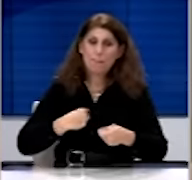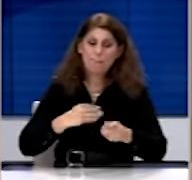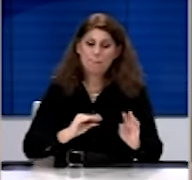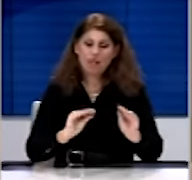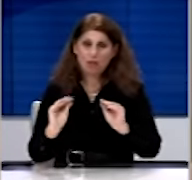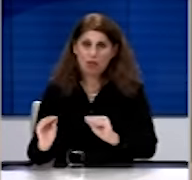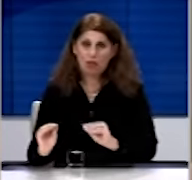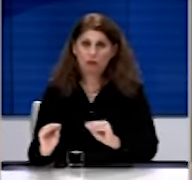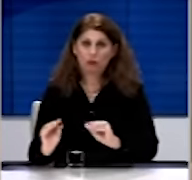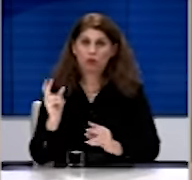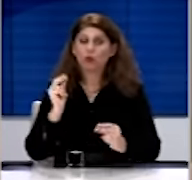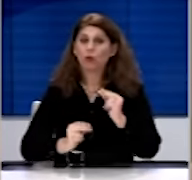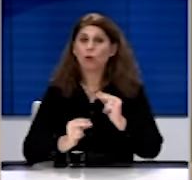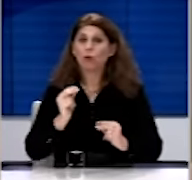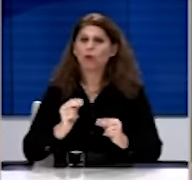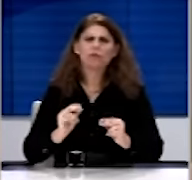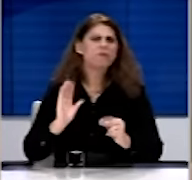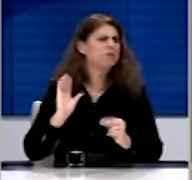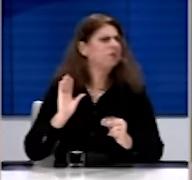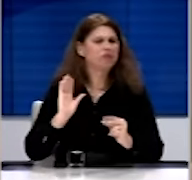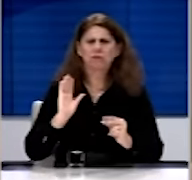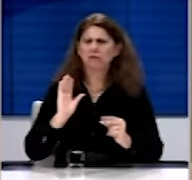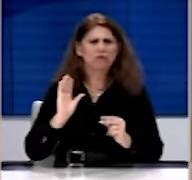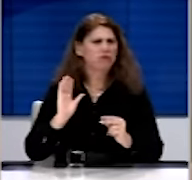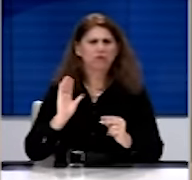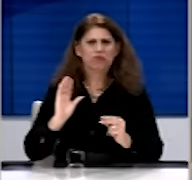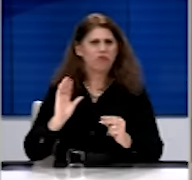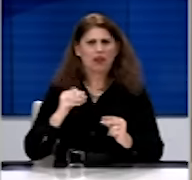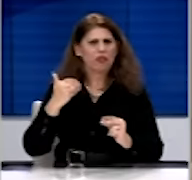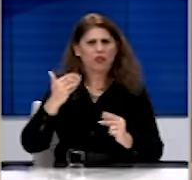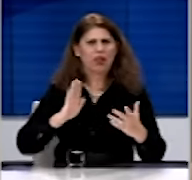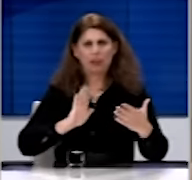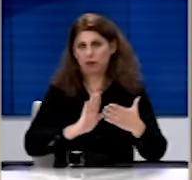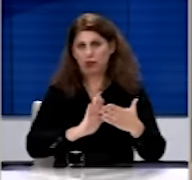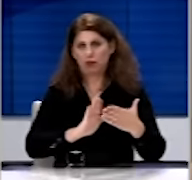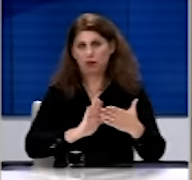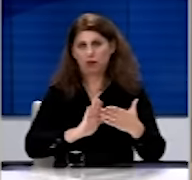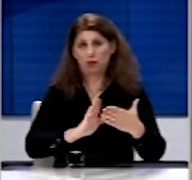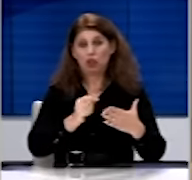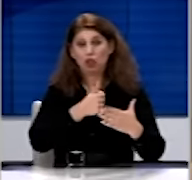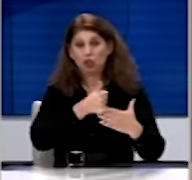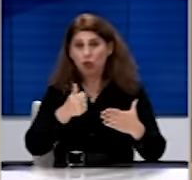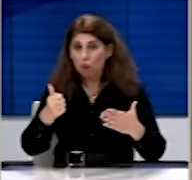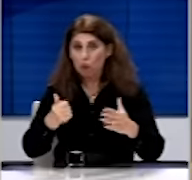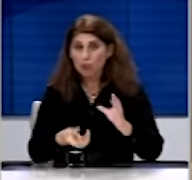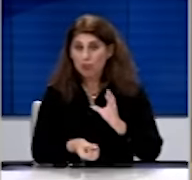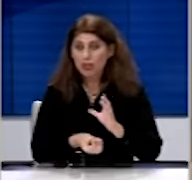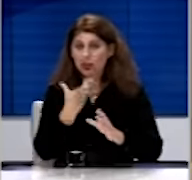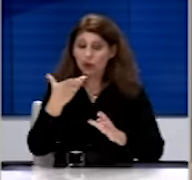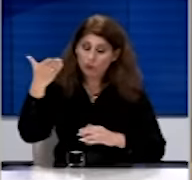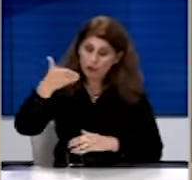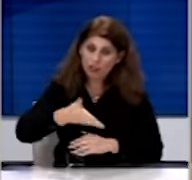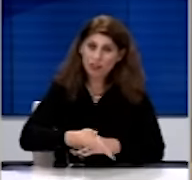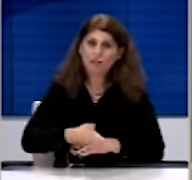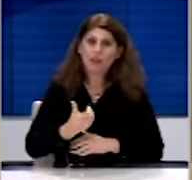μετάβαση, το πρόβλημα δεν πρόκειται να αντιμετωπιστεί. Το μόνο καινούριο που θα φέρουν